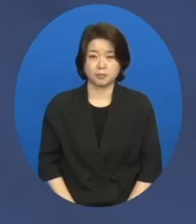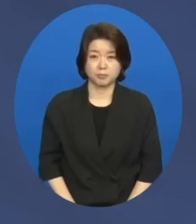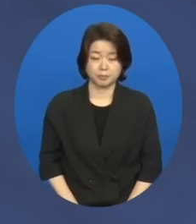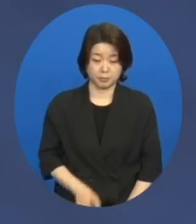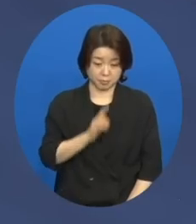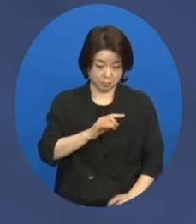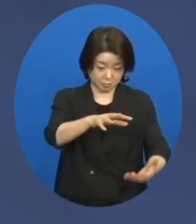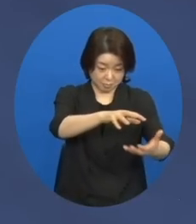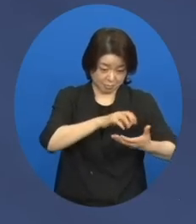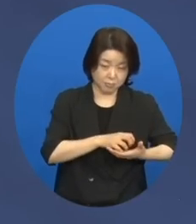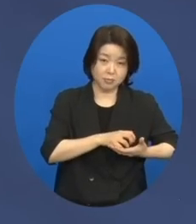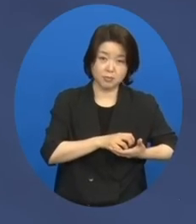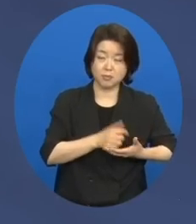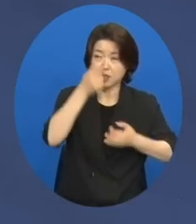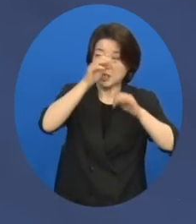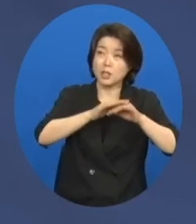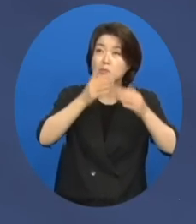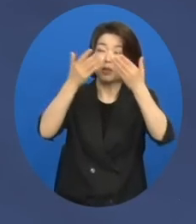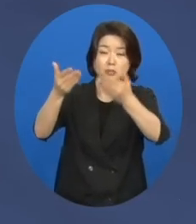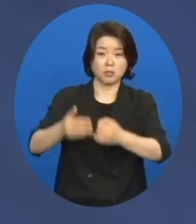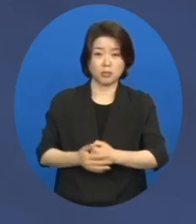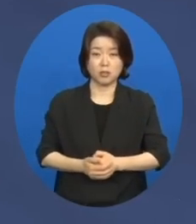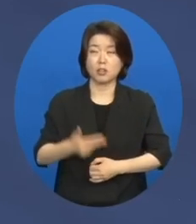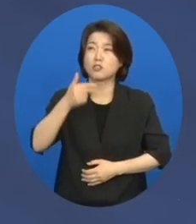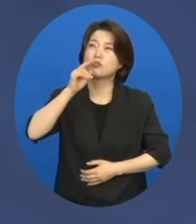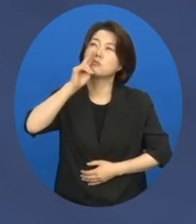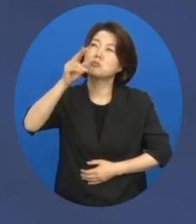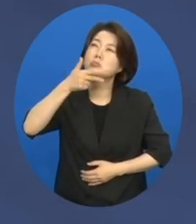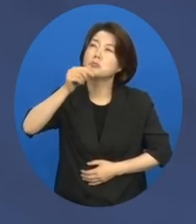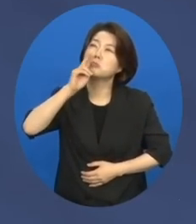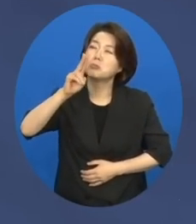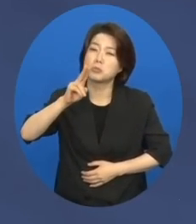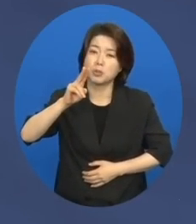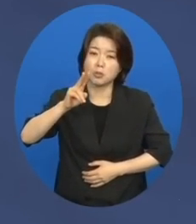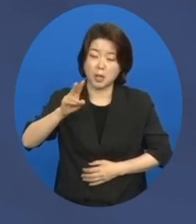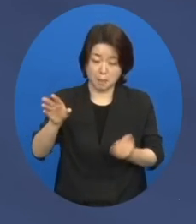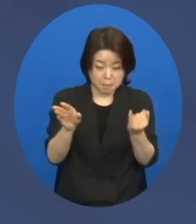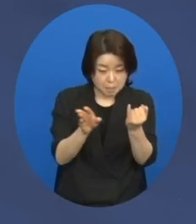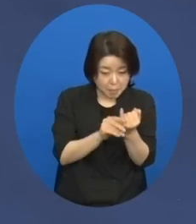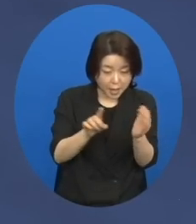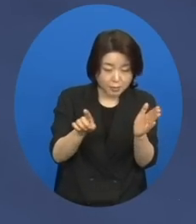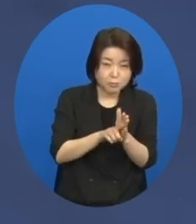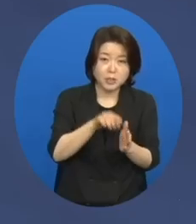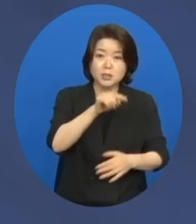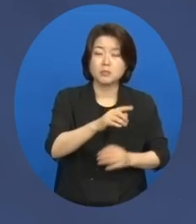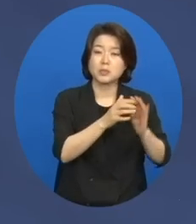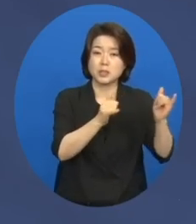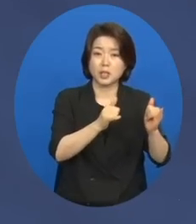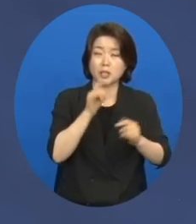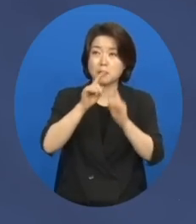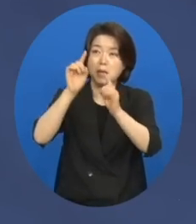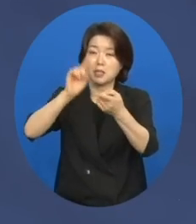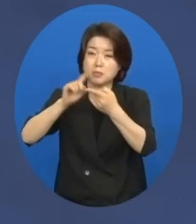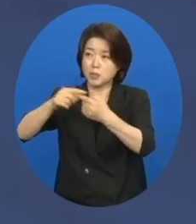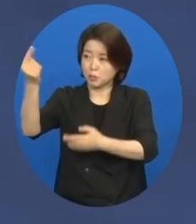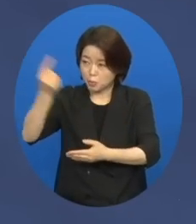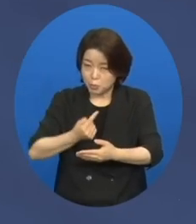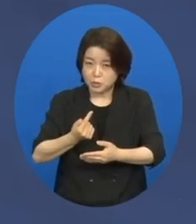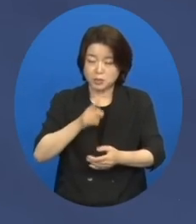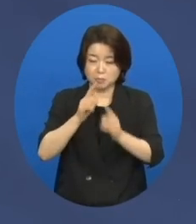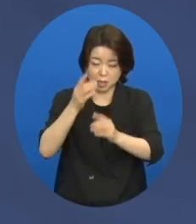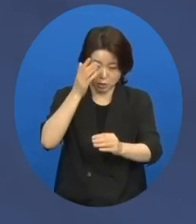말씀 끌어안고 예배를 드리고 주여주여 하는 모태신앙들이 말씀대로 오신 말씀의 핵심